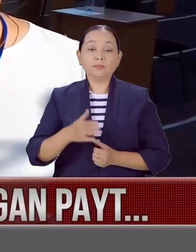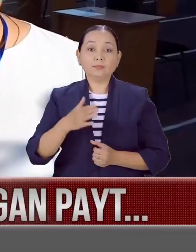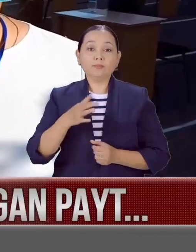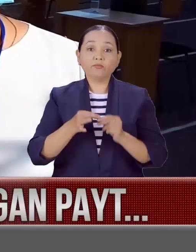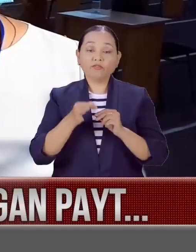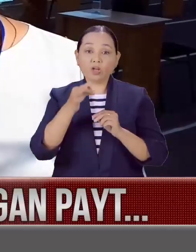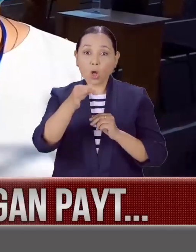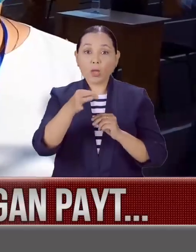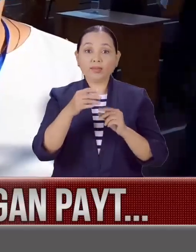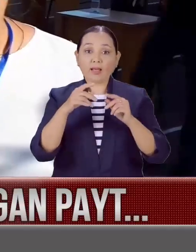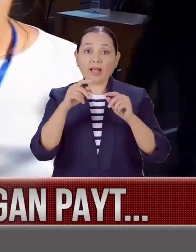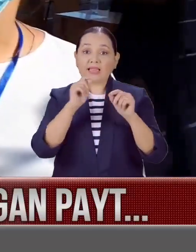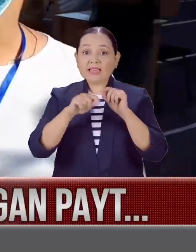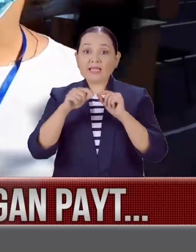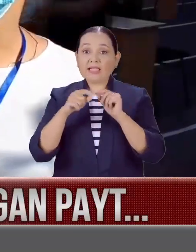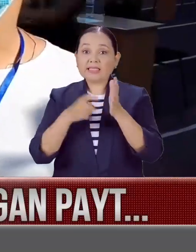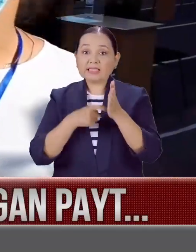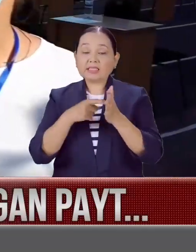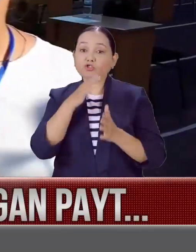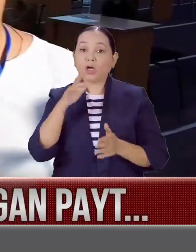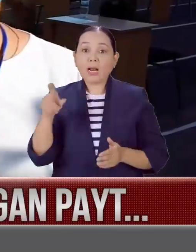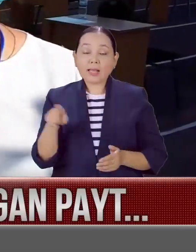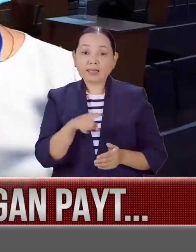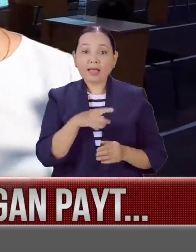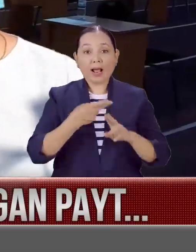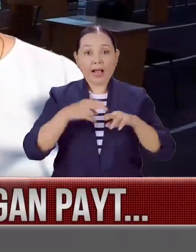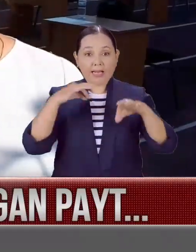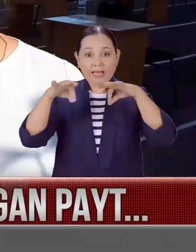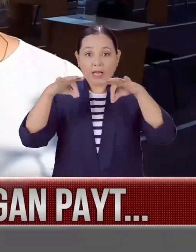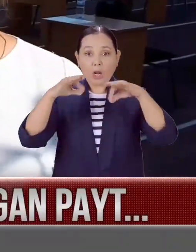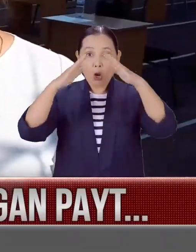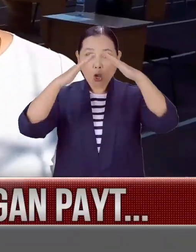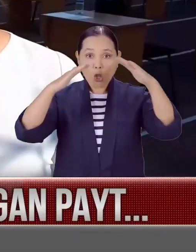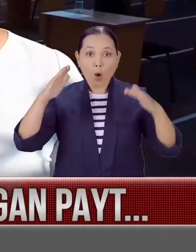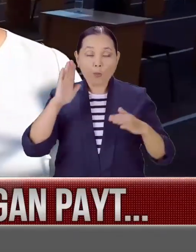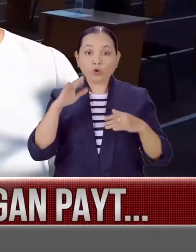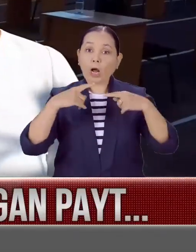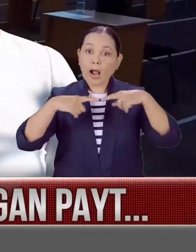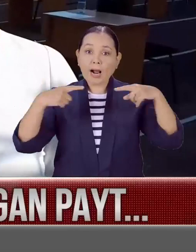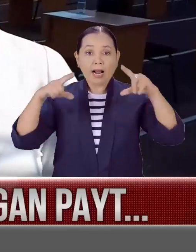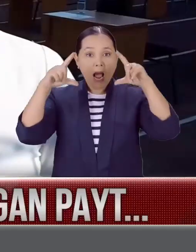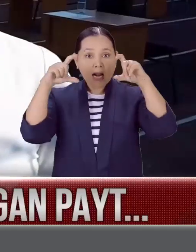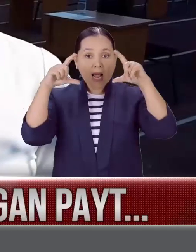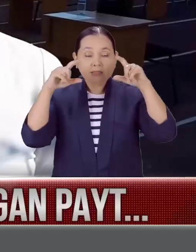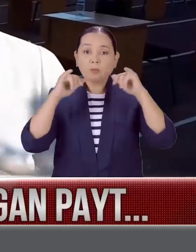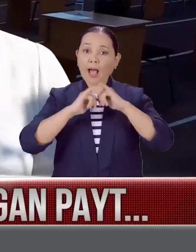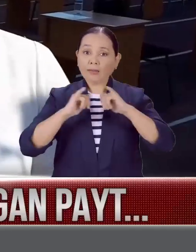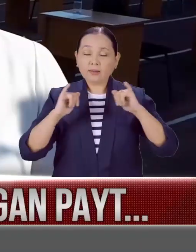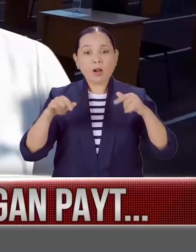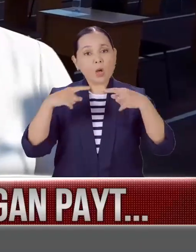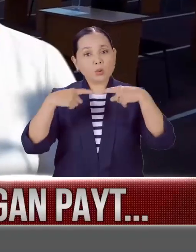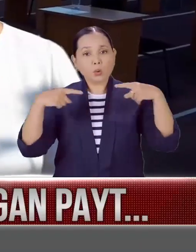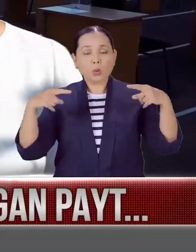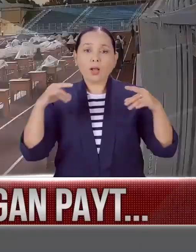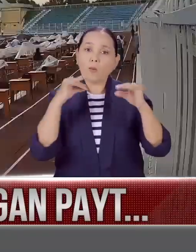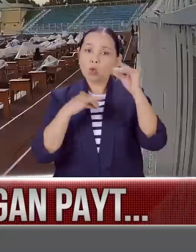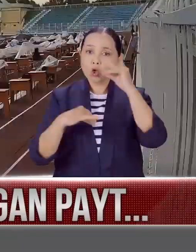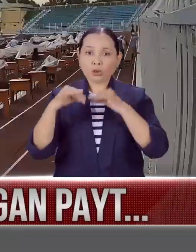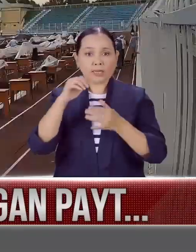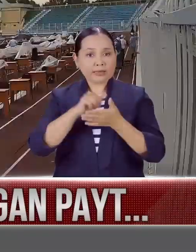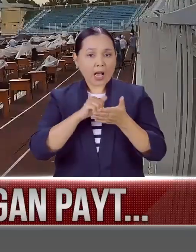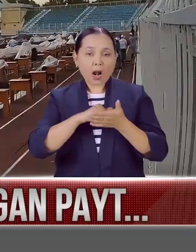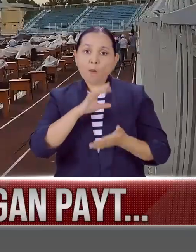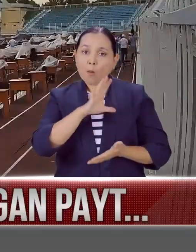Viloyatida test jarayonidagi o'sha abituriyentlarning ustiga plyonka yopishi bo'yicha har xil rasmlar tarqaldi va turli xil munozaralarga sabab